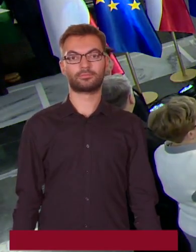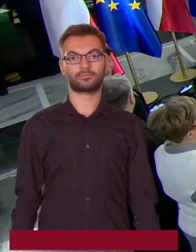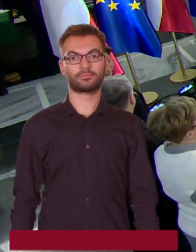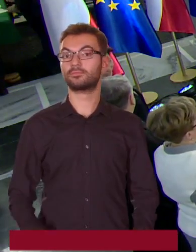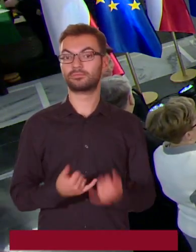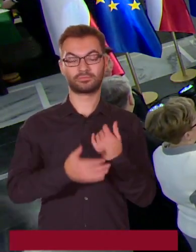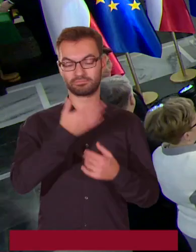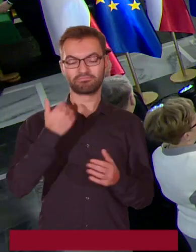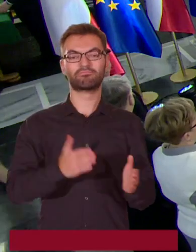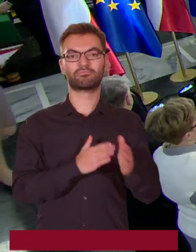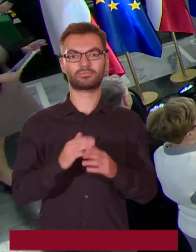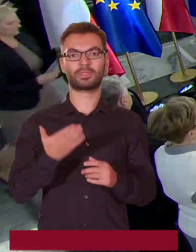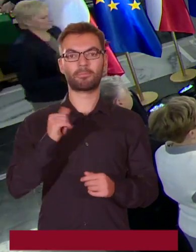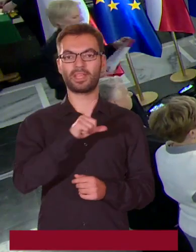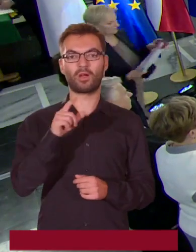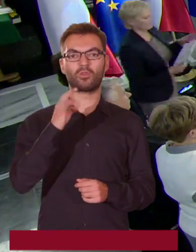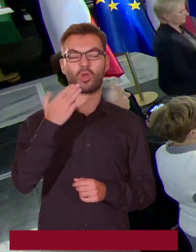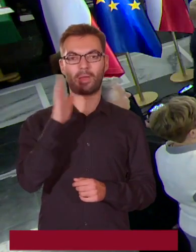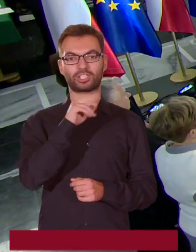Tomasza Kamińskiego.